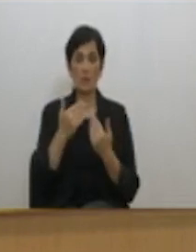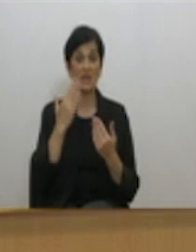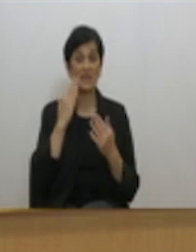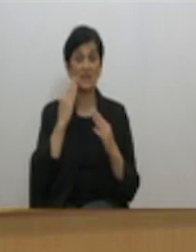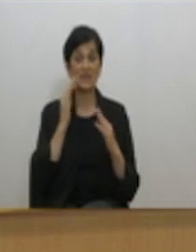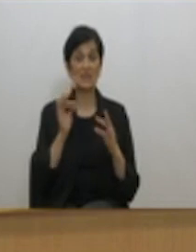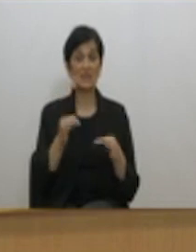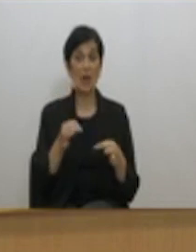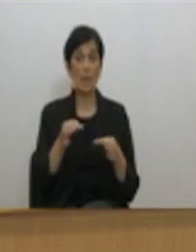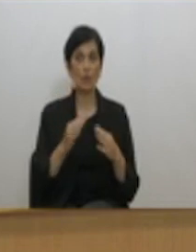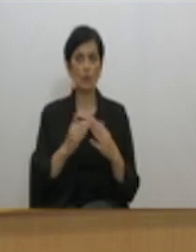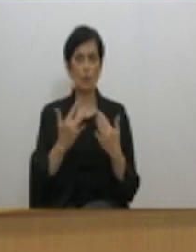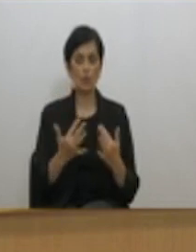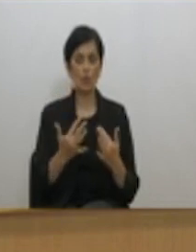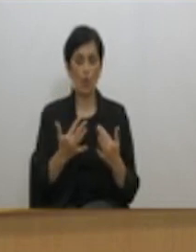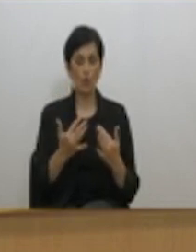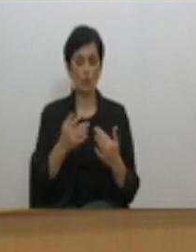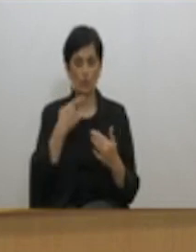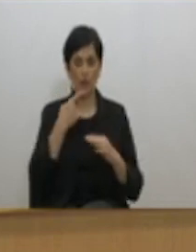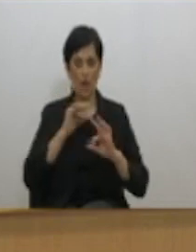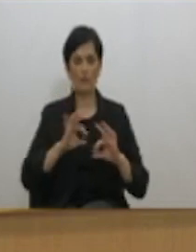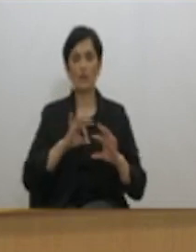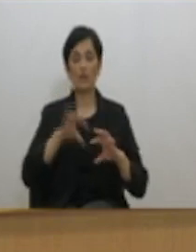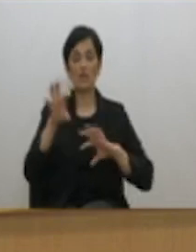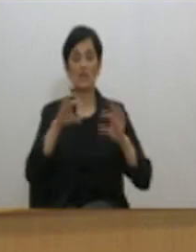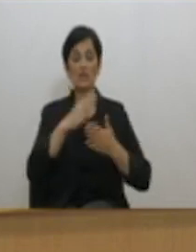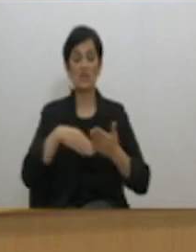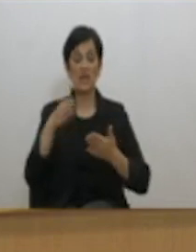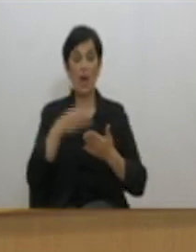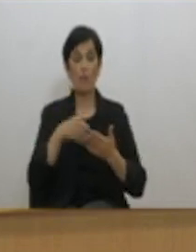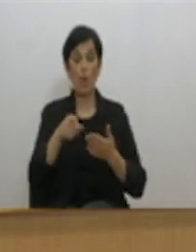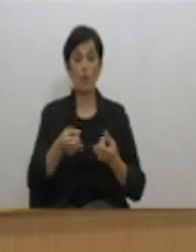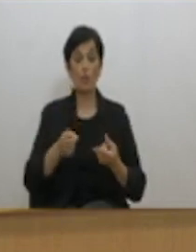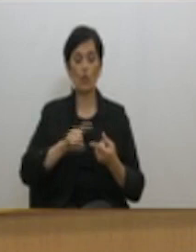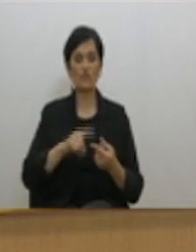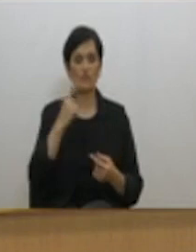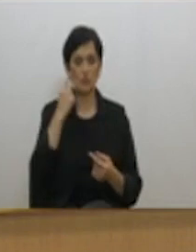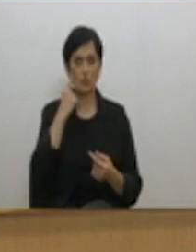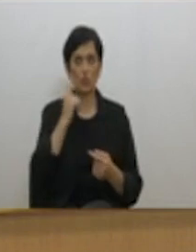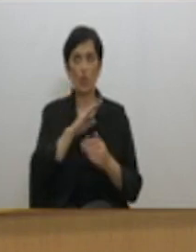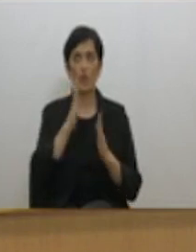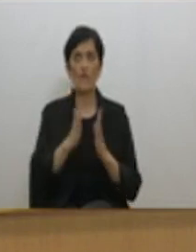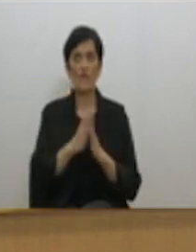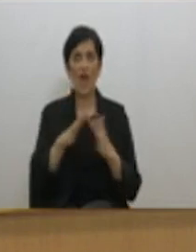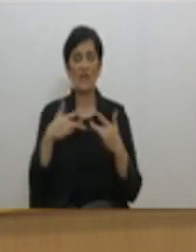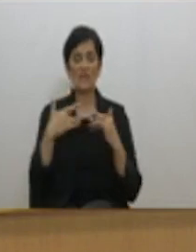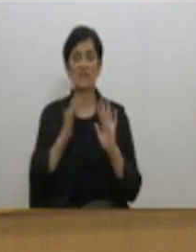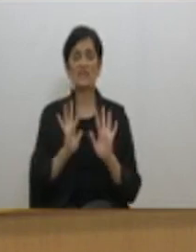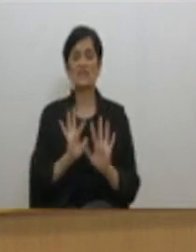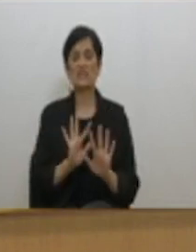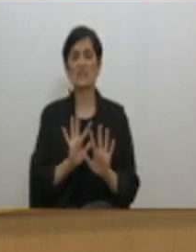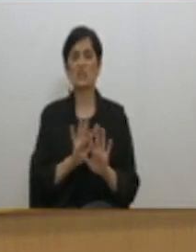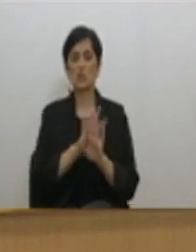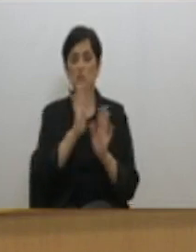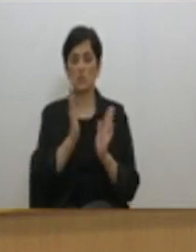სამართლიანობი მოითხოვს აღნიშნო, რომ დეპოლარიზაციის კონტექსტში მე ვფიქრობ, რომ ყველაზე უფრო ზიზღის შემცველი მთელი